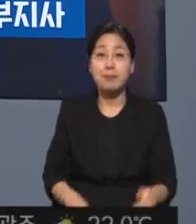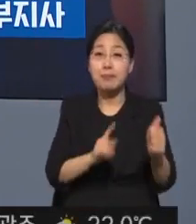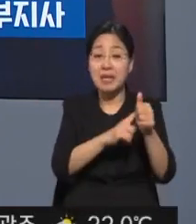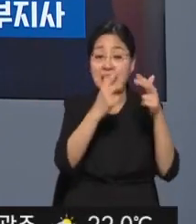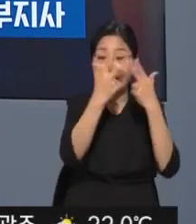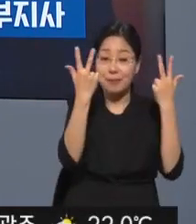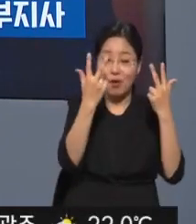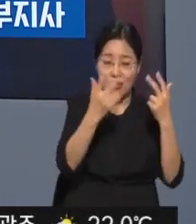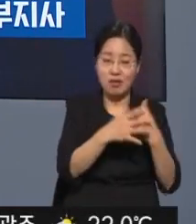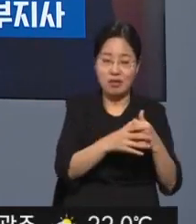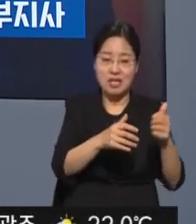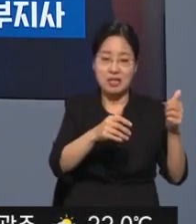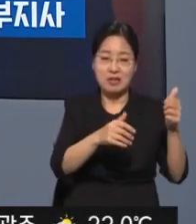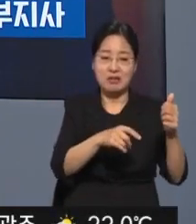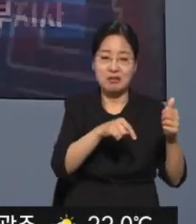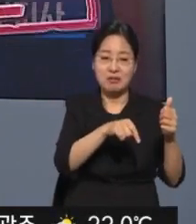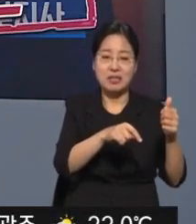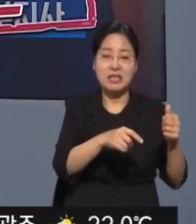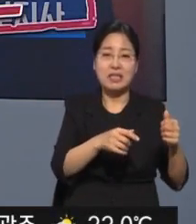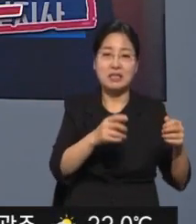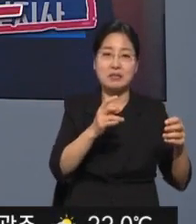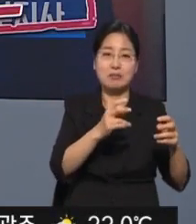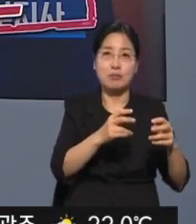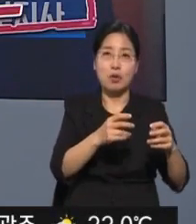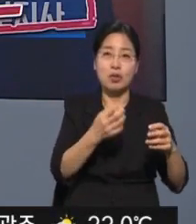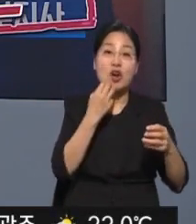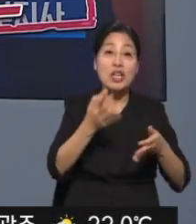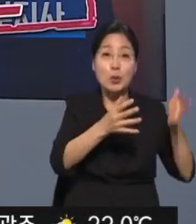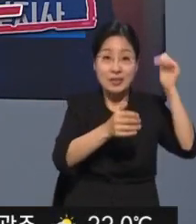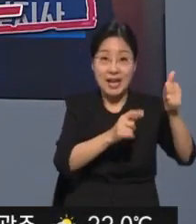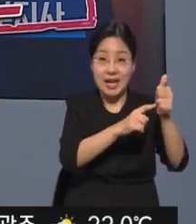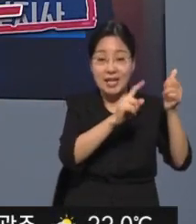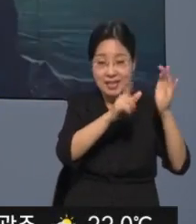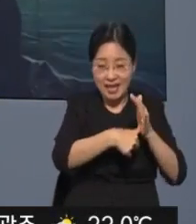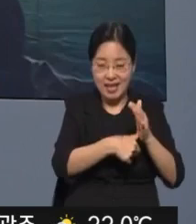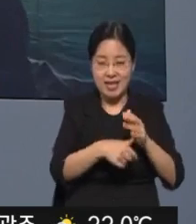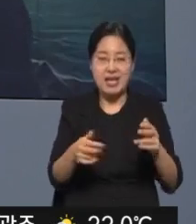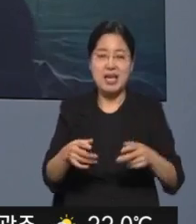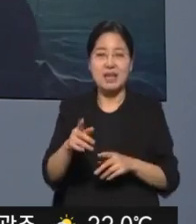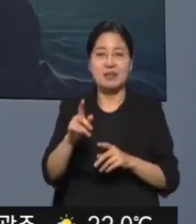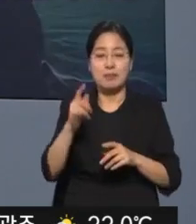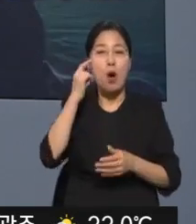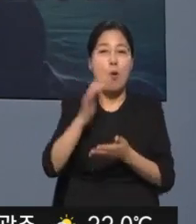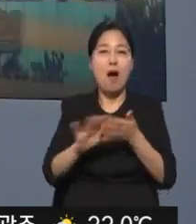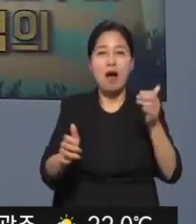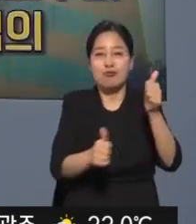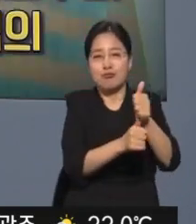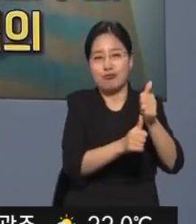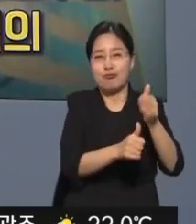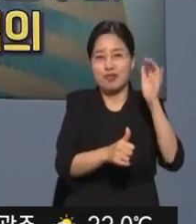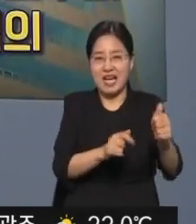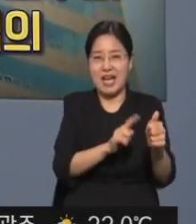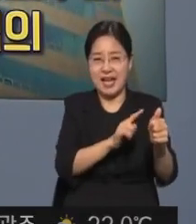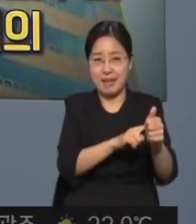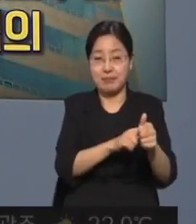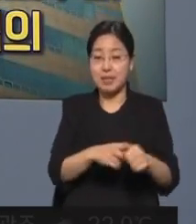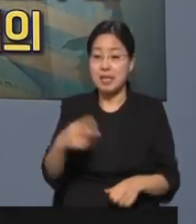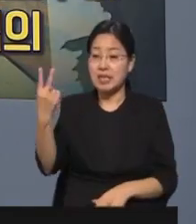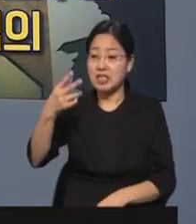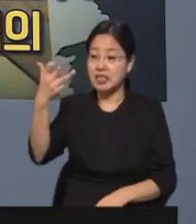때 경기도 평화부지사를 지낸 이 대표의 최측근으로 손꼽히는데요. 2018년부터 올해 초까지 쌍방울